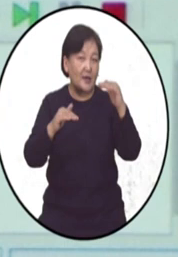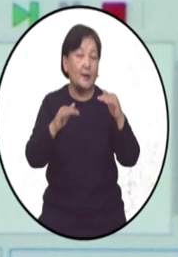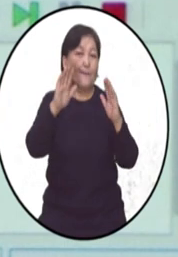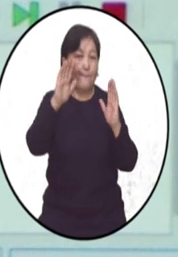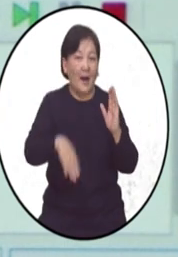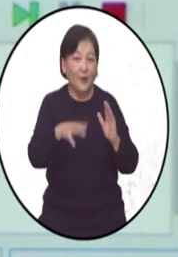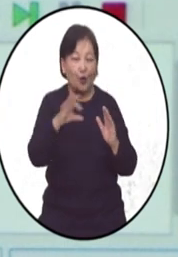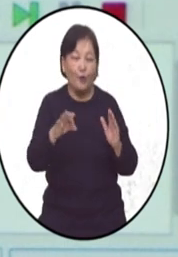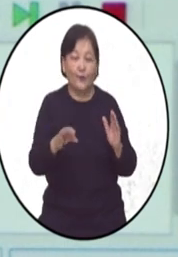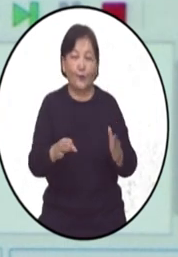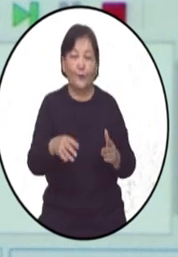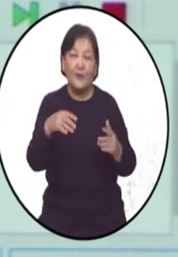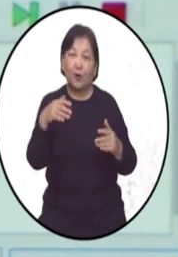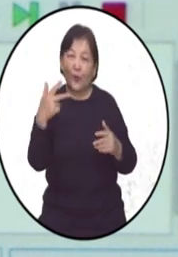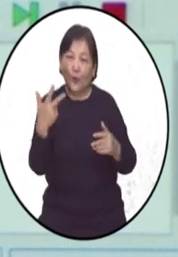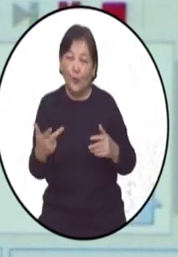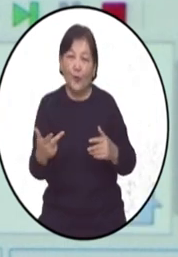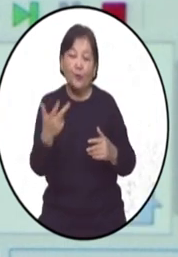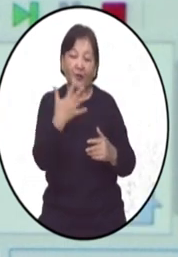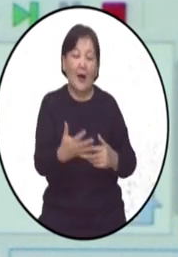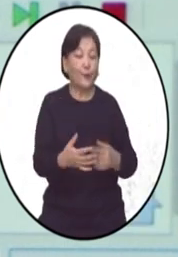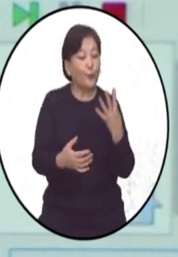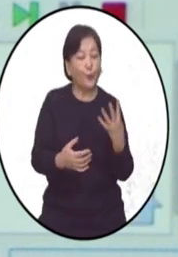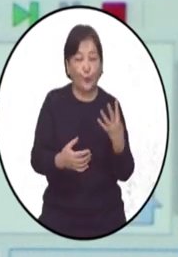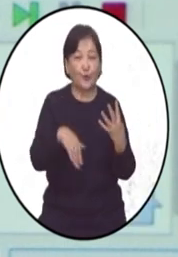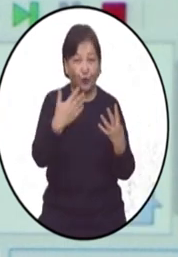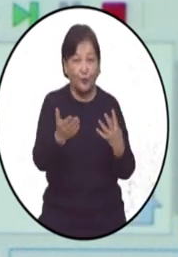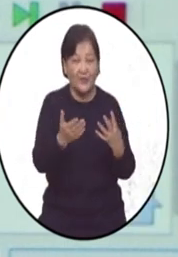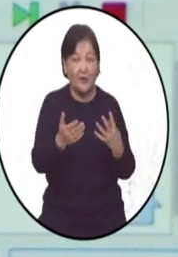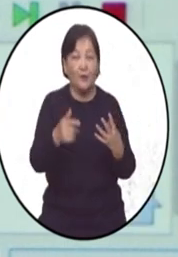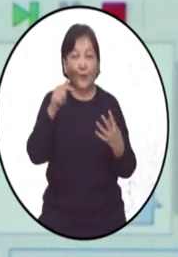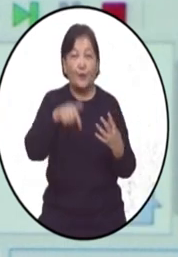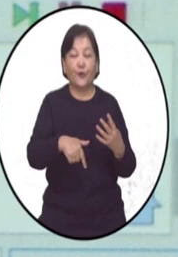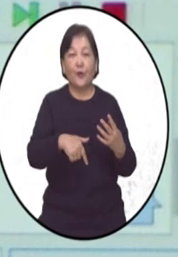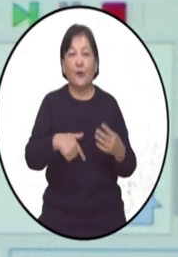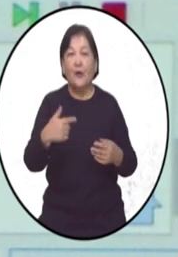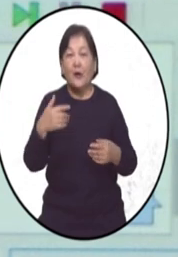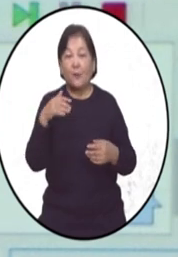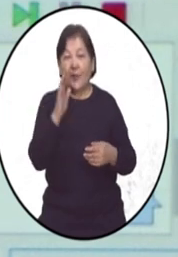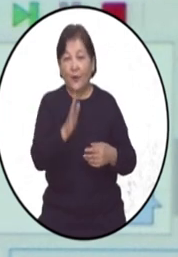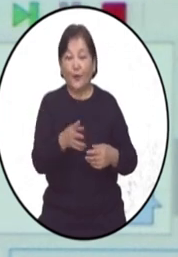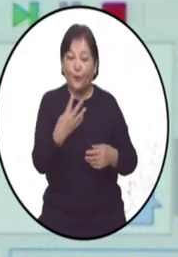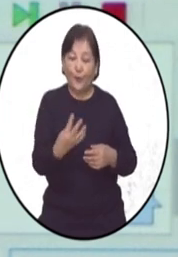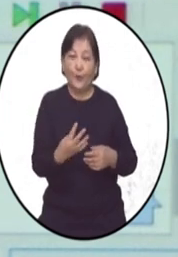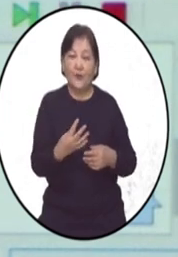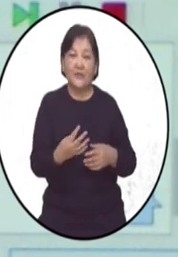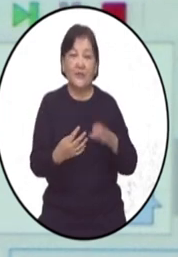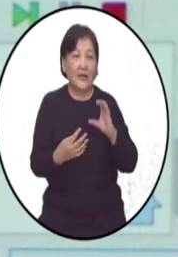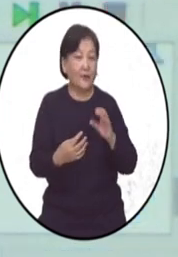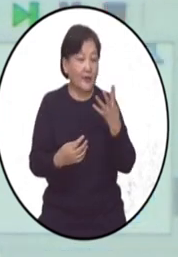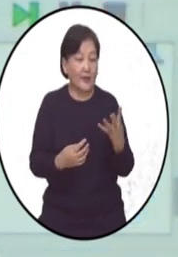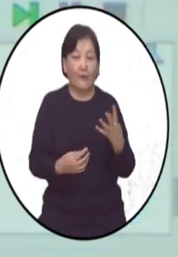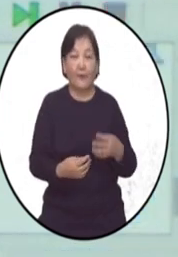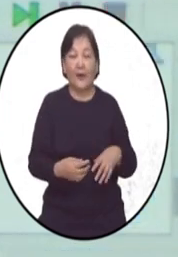бага тоон дундаа байсан. Одоо хамгийн бага тоон хамгийн ихэндээ байх аргагүй. А тоон 3, Б тоон 4, за С тоогийн 5